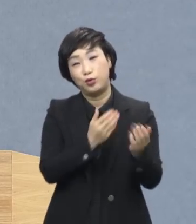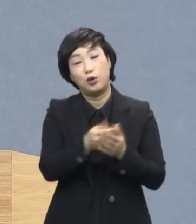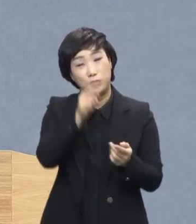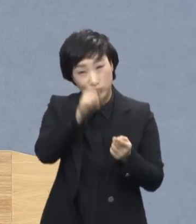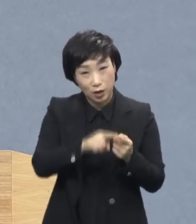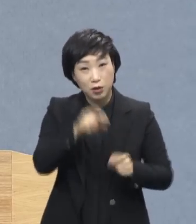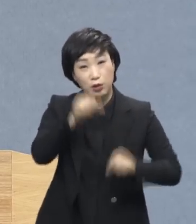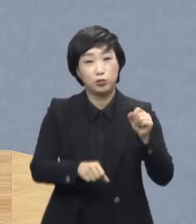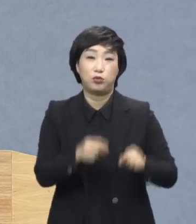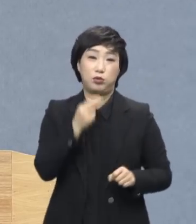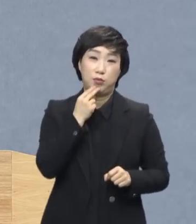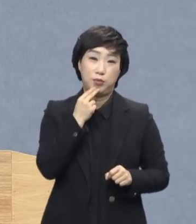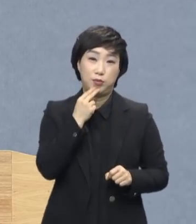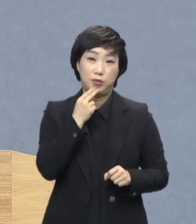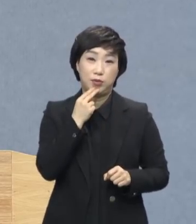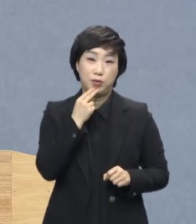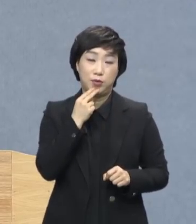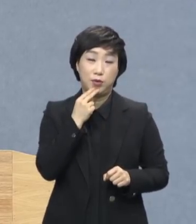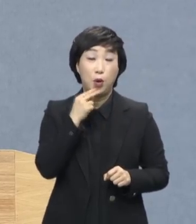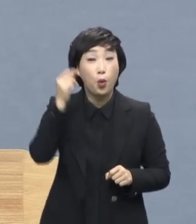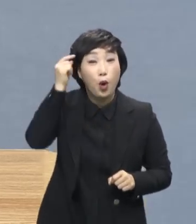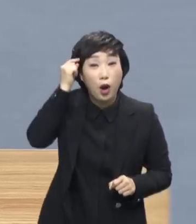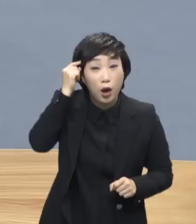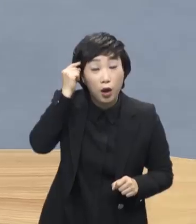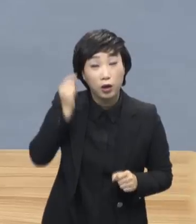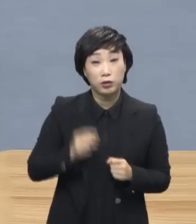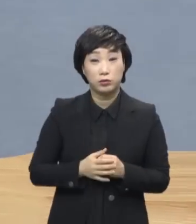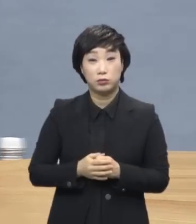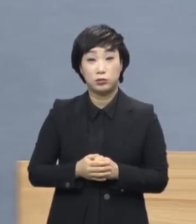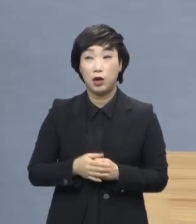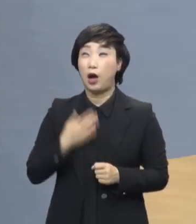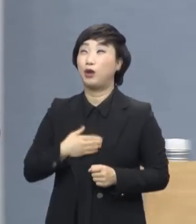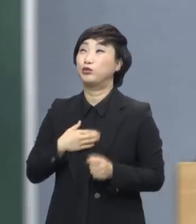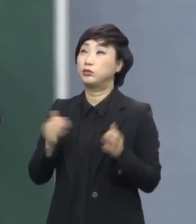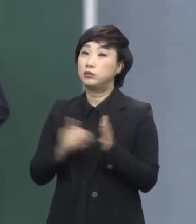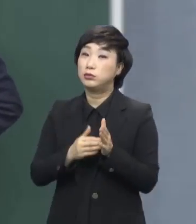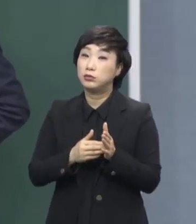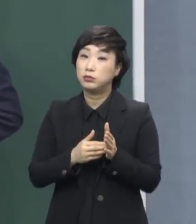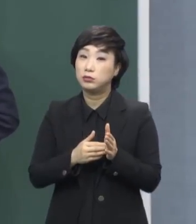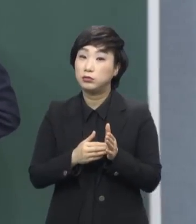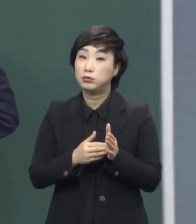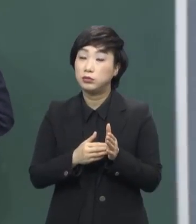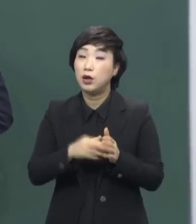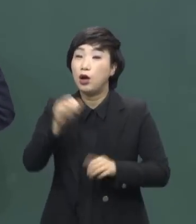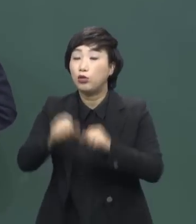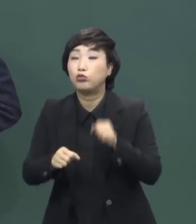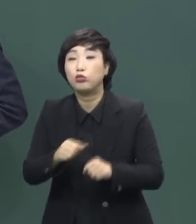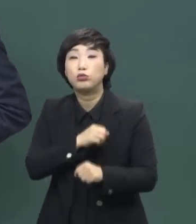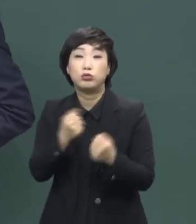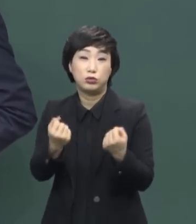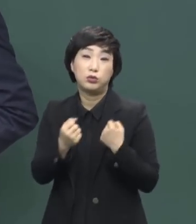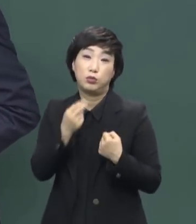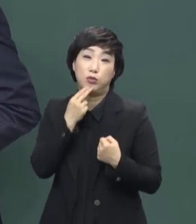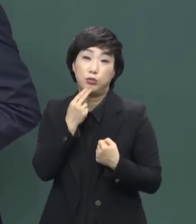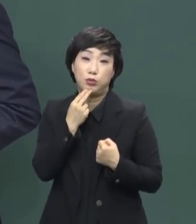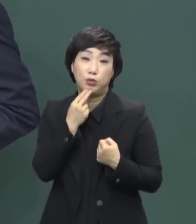경험대로 행동하지 아니요. 왜냐? 알기만 하지 행동할 능력이